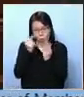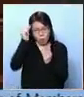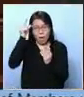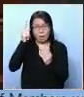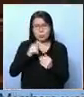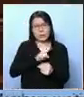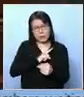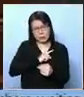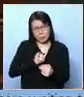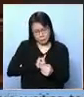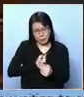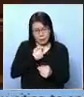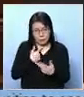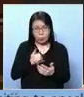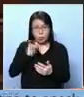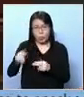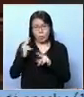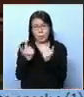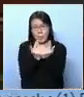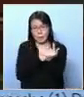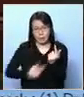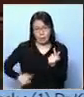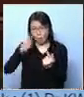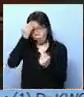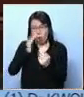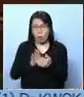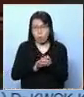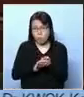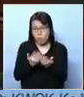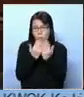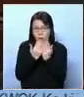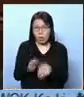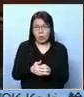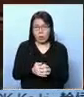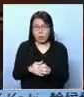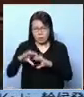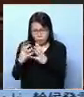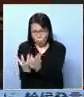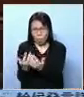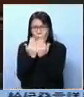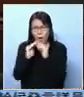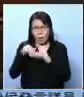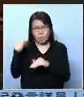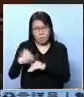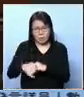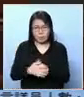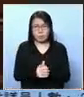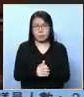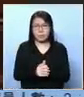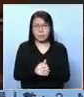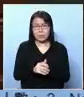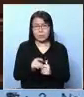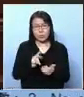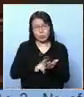卑。上去北京学国情班你就话喂喺党校度唔得喎。咁我哋唔系讲緊我哋有信仰